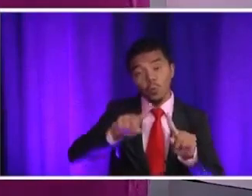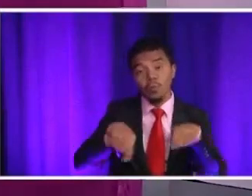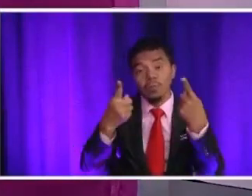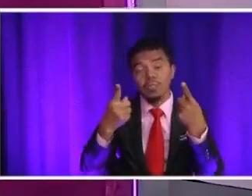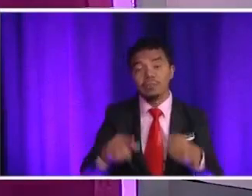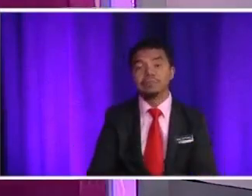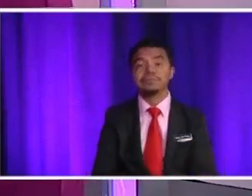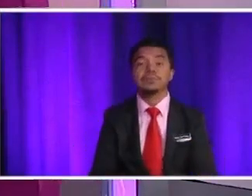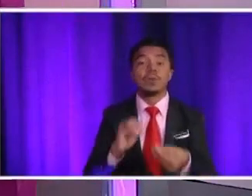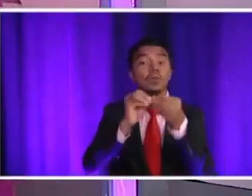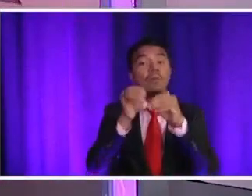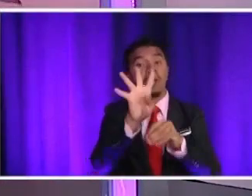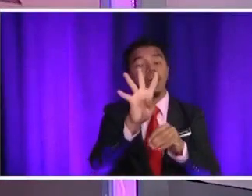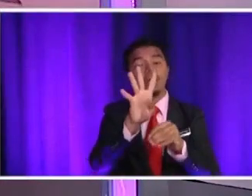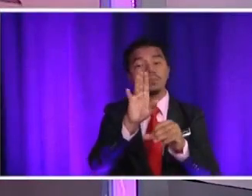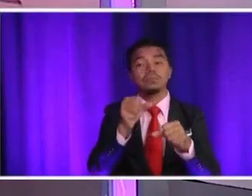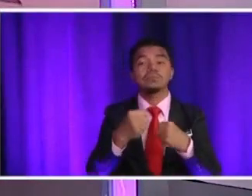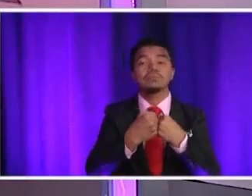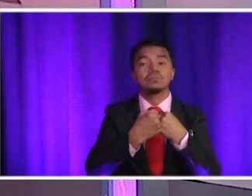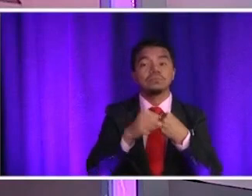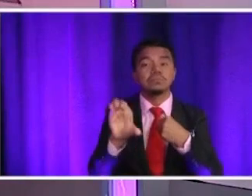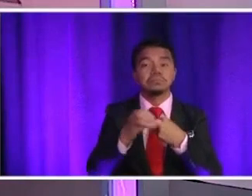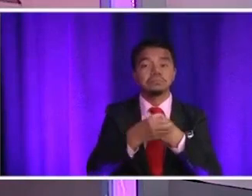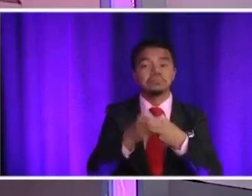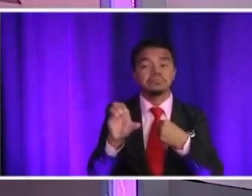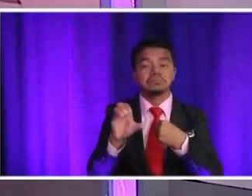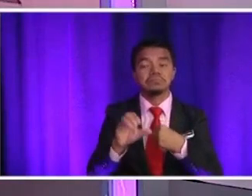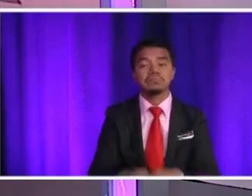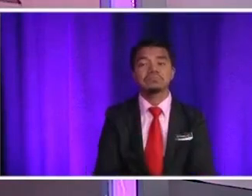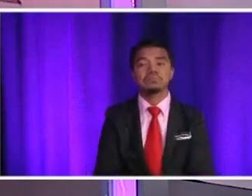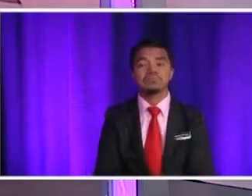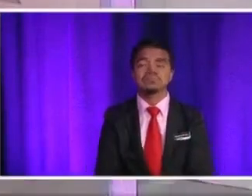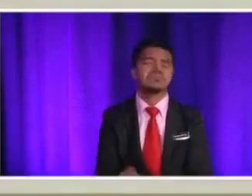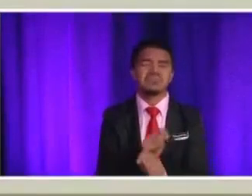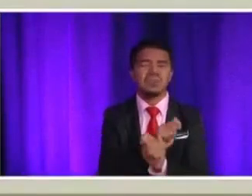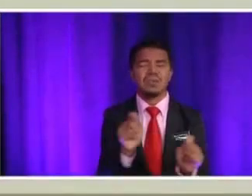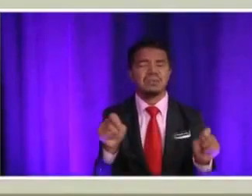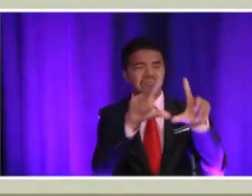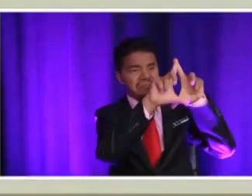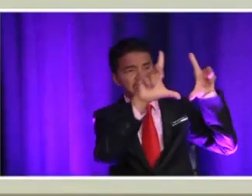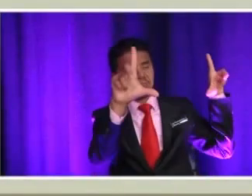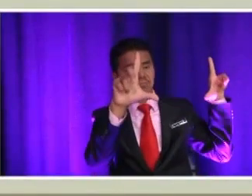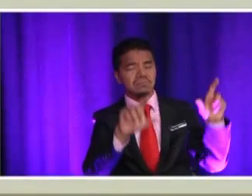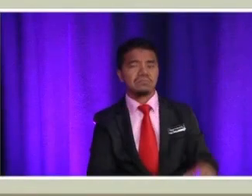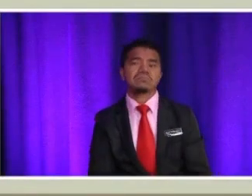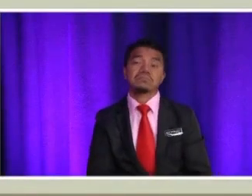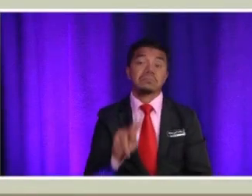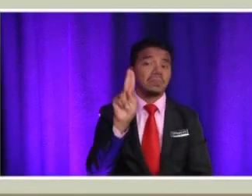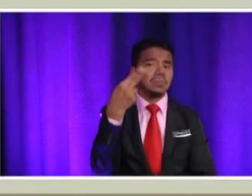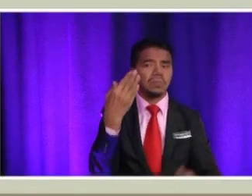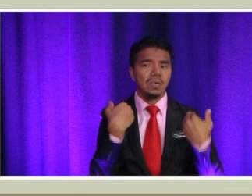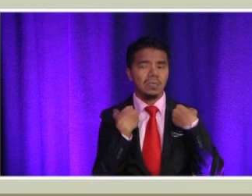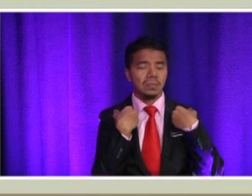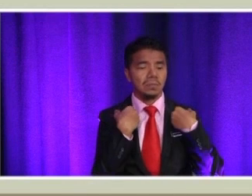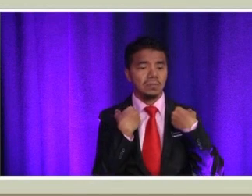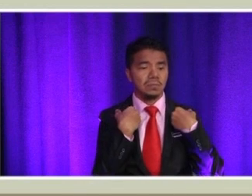ialah promosi. Dia tidak membuat promosi. Papan tanda pun tak ada. Jadi orang bila orang lalu tengok ada kedai kek je kan. Jadi promosi